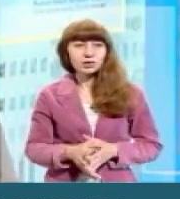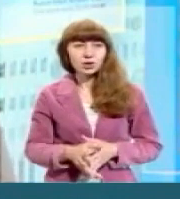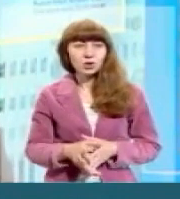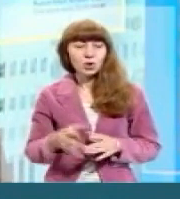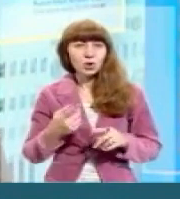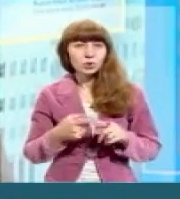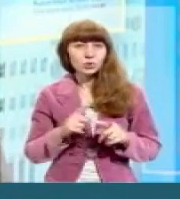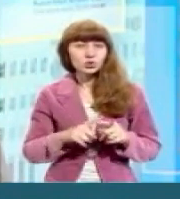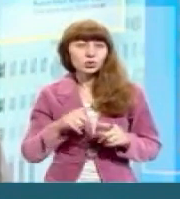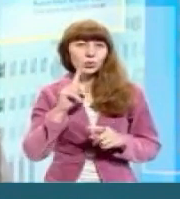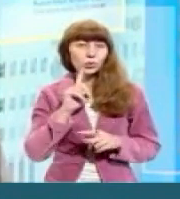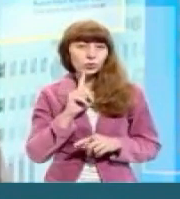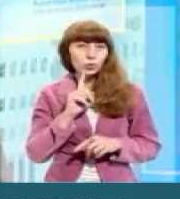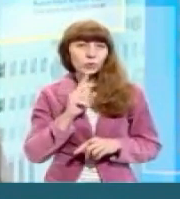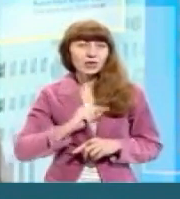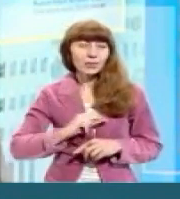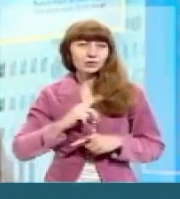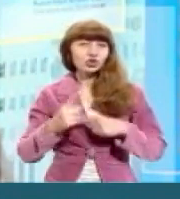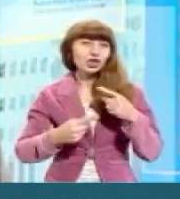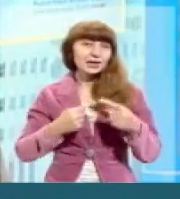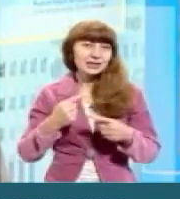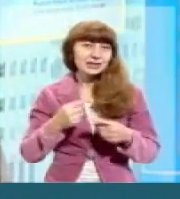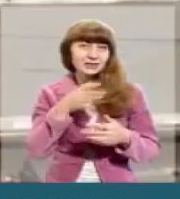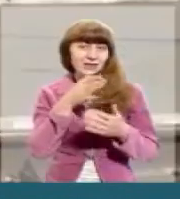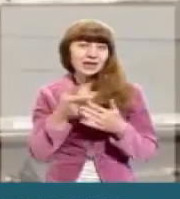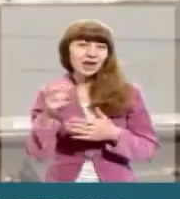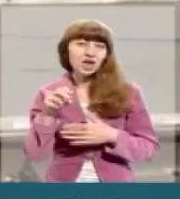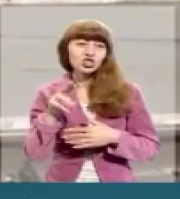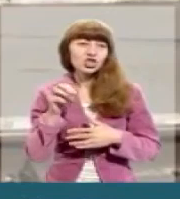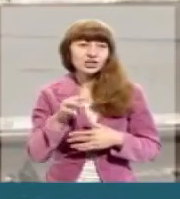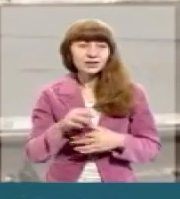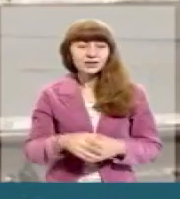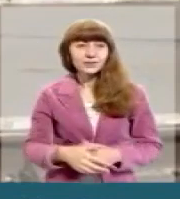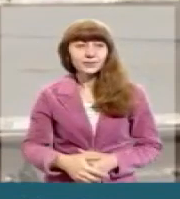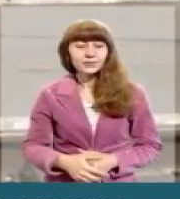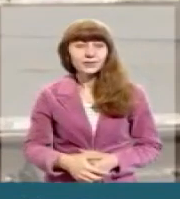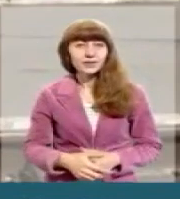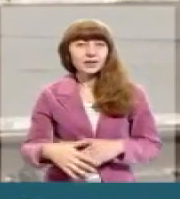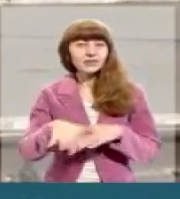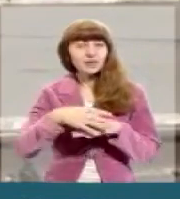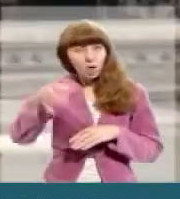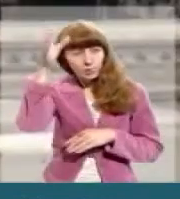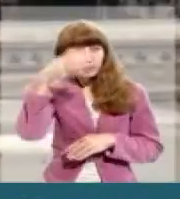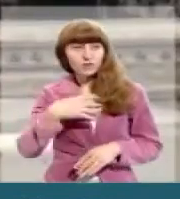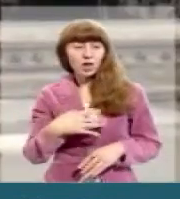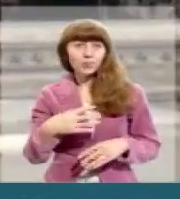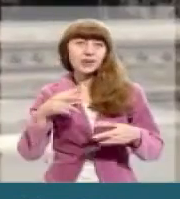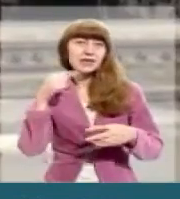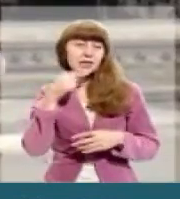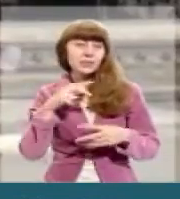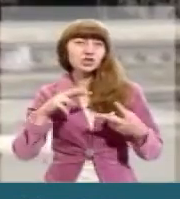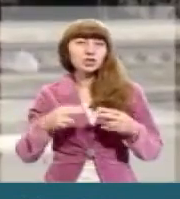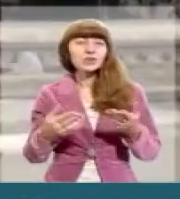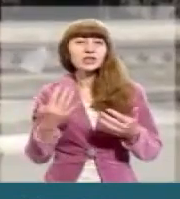очень удобно уже работать через свои гаджеты. Представители сферы образования также волнуют и экономические реформы,